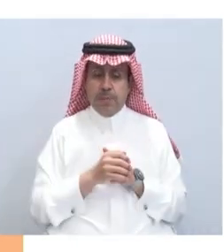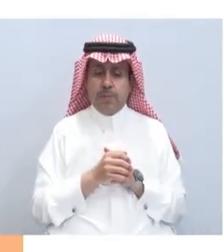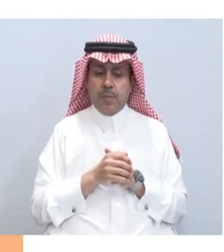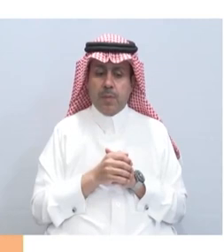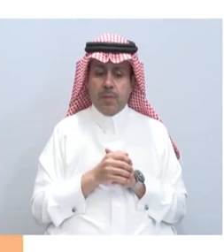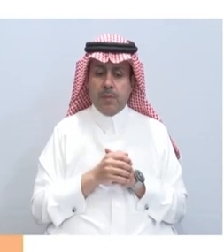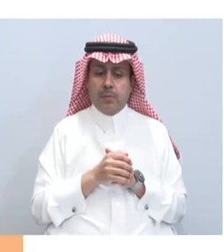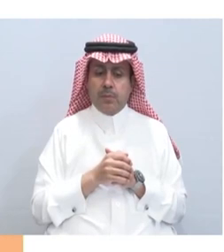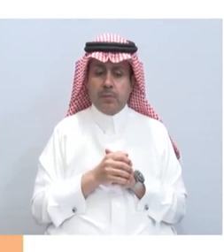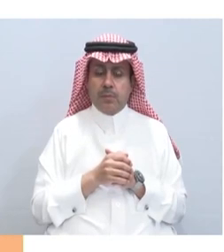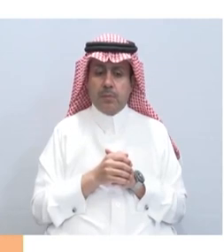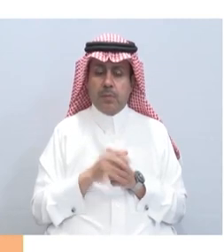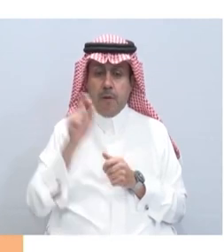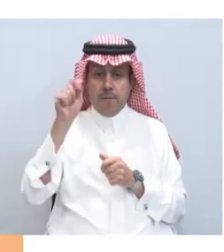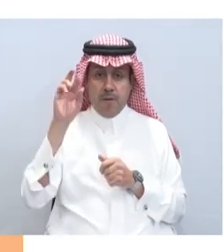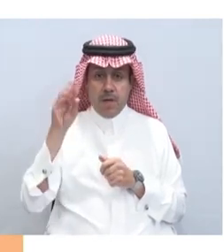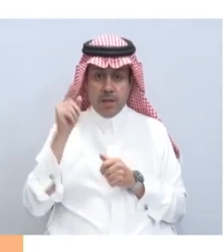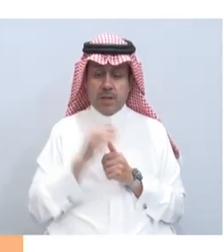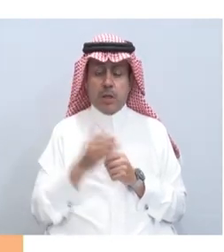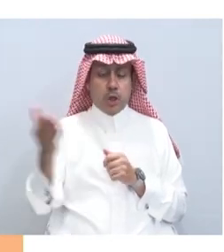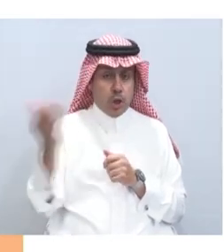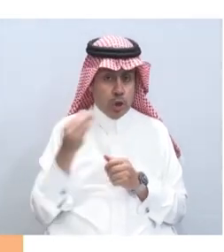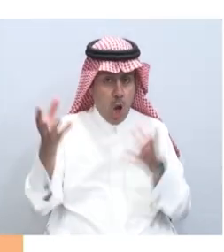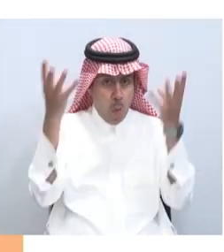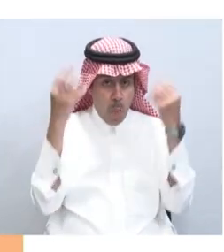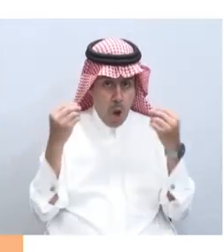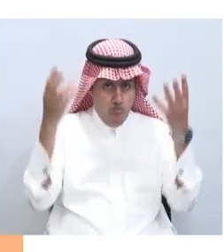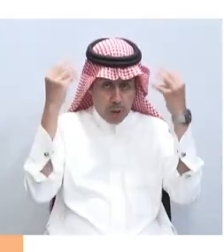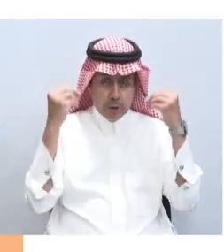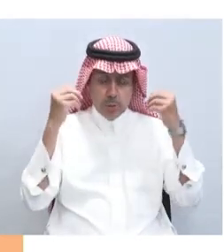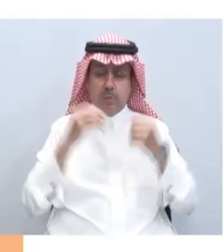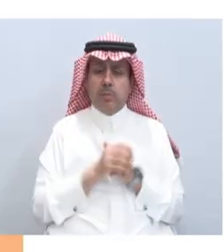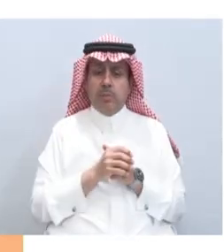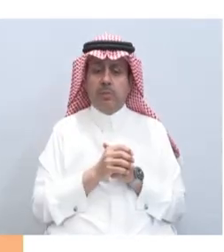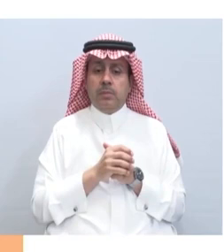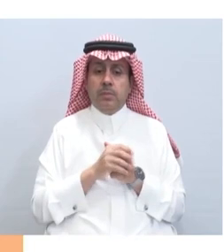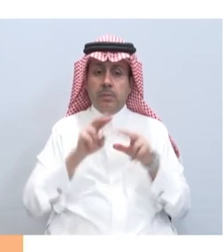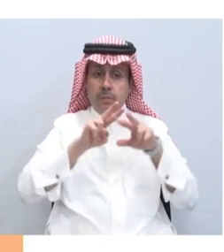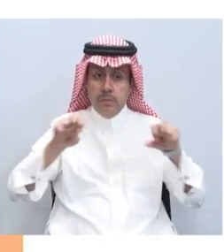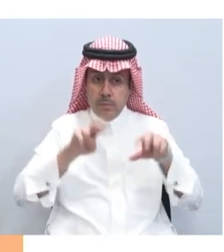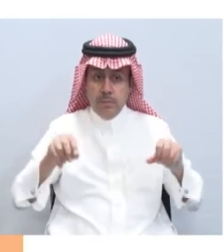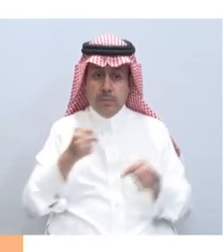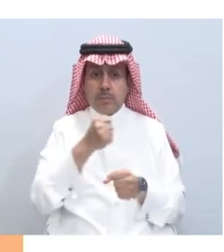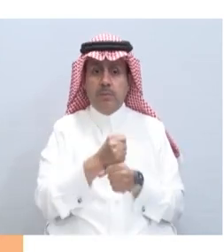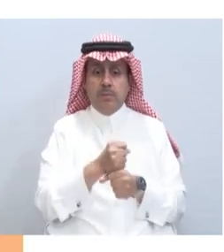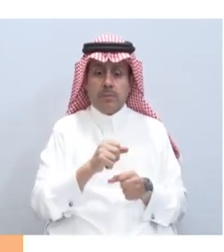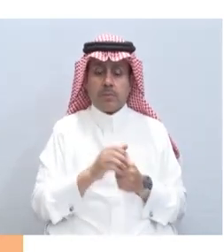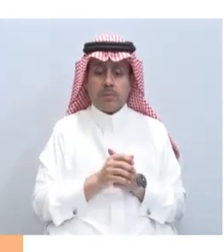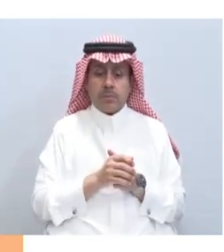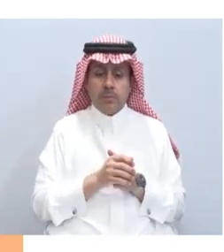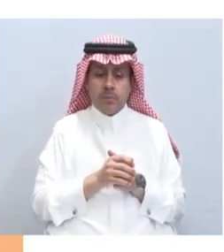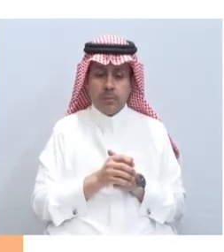البحث في الفيروس الالكتروني واسترجاع المعلومات المطلوبه كما يمكن البحث في قواعد المعلومات المحليه